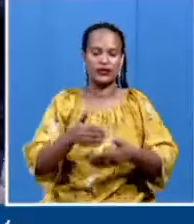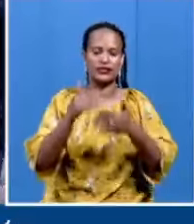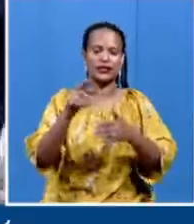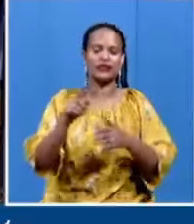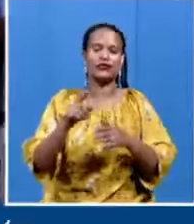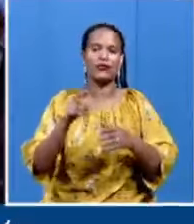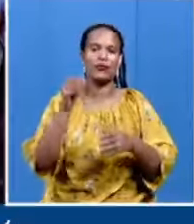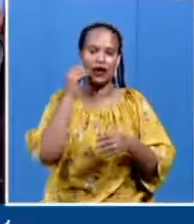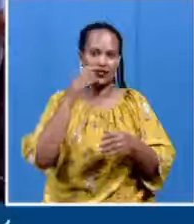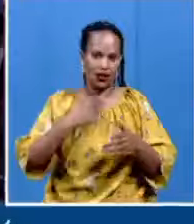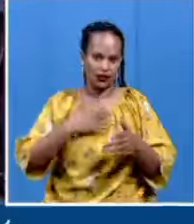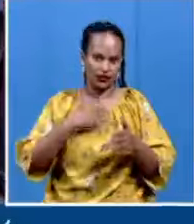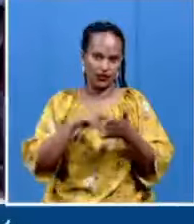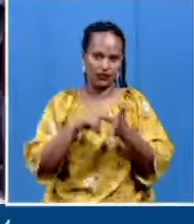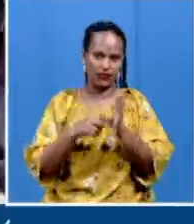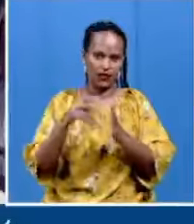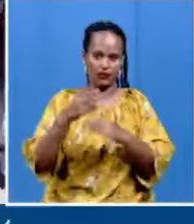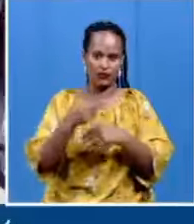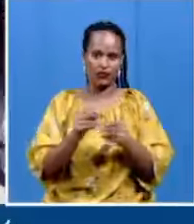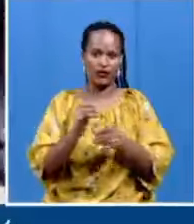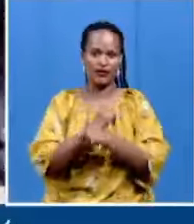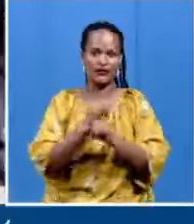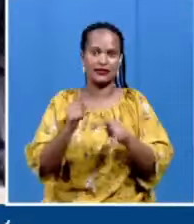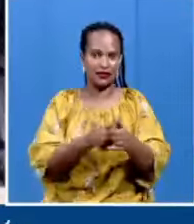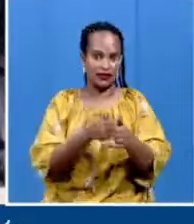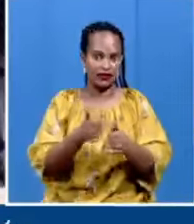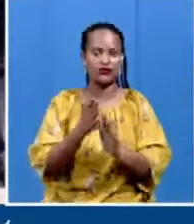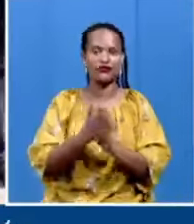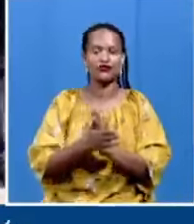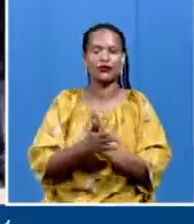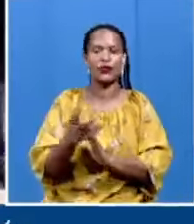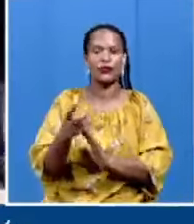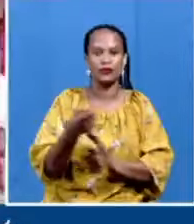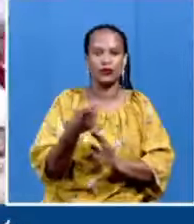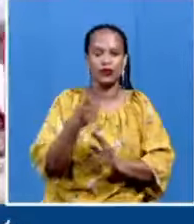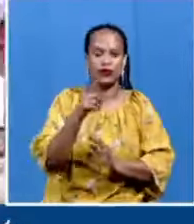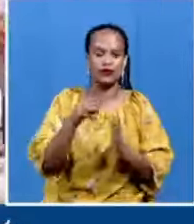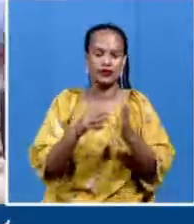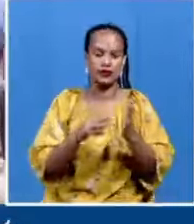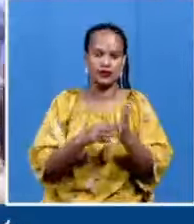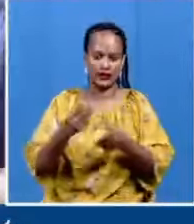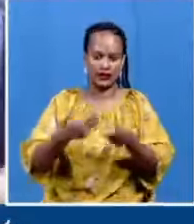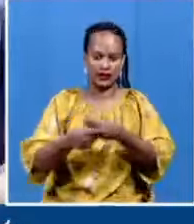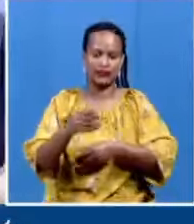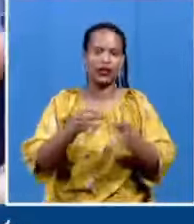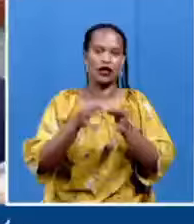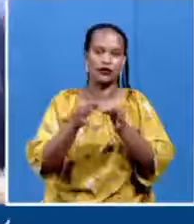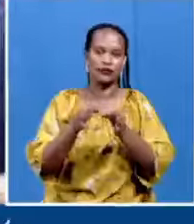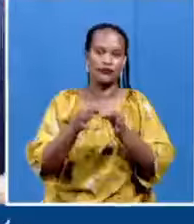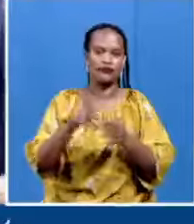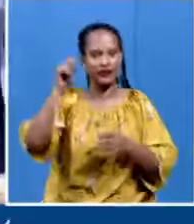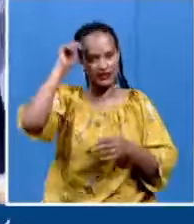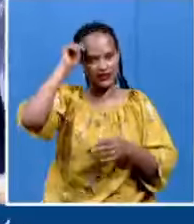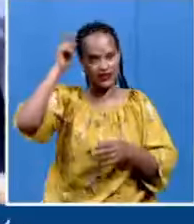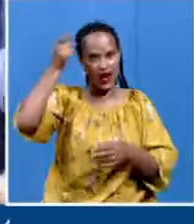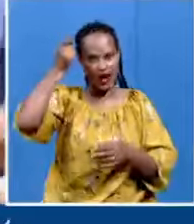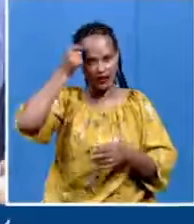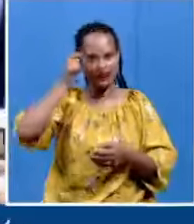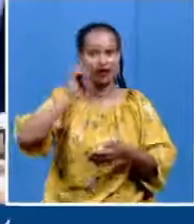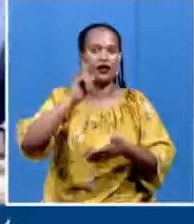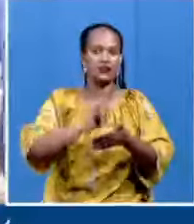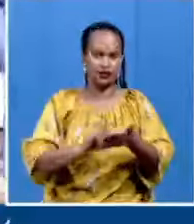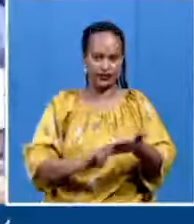እቶም መንበሪ ኣባይቲ ድማ ቢሮ ኢንዱስትሪ ትግራይ ዝከታተሎን ዝፈፅሞም ከም ዝኸውን እውን ኣብቲ ስነ ስርዓት ርክክብ ተገሊጹ። ተስፋ ዝገዓስበይ